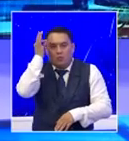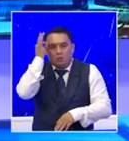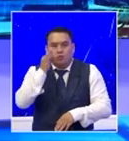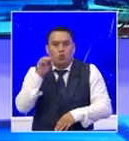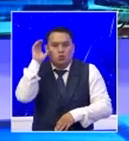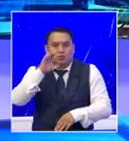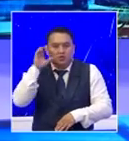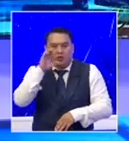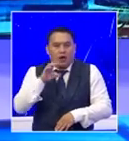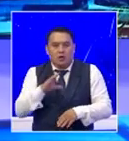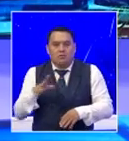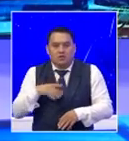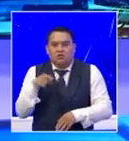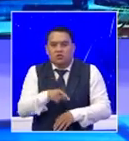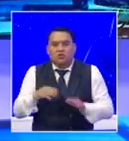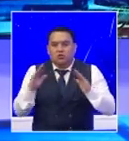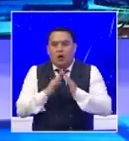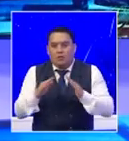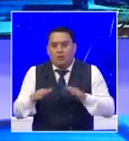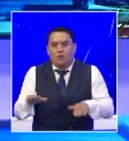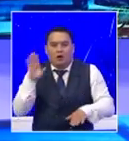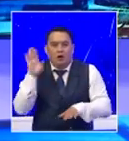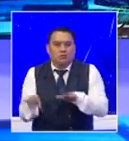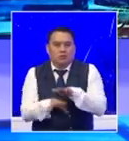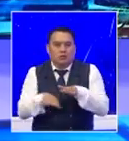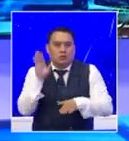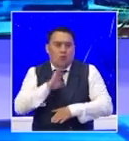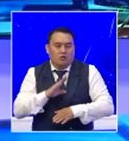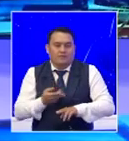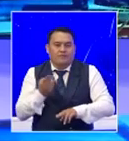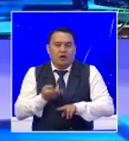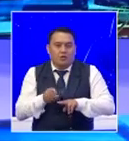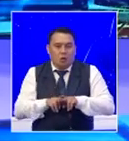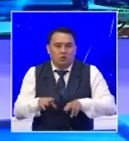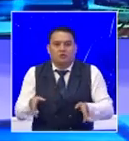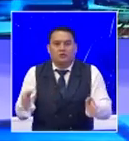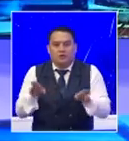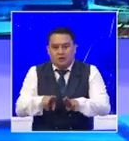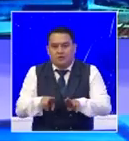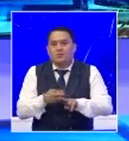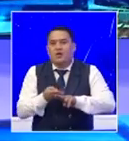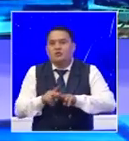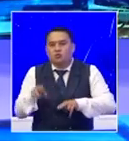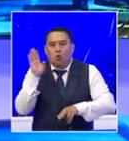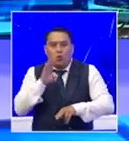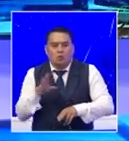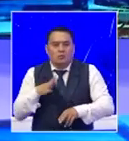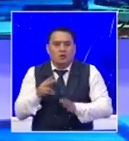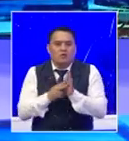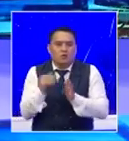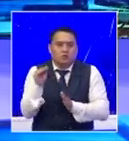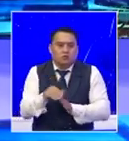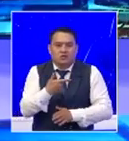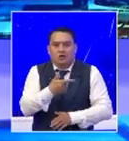дамбы в Узбекистане свыше 1000 домов казахстанцев, проживающих в приграничном районе, остались под водой. Затоплены оказались